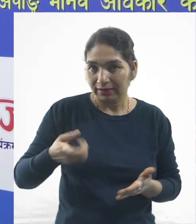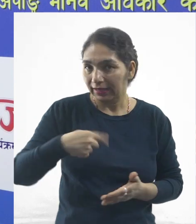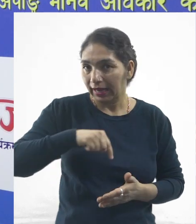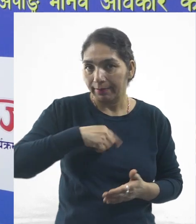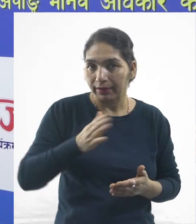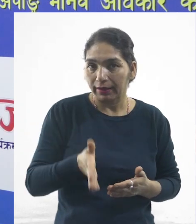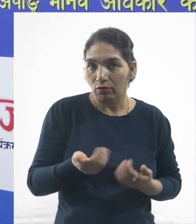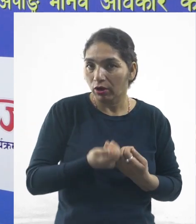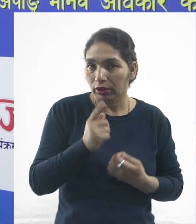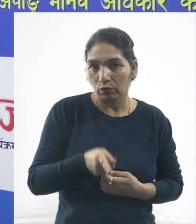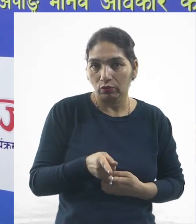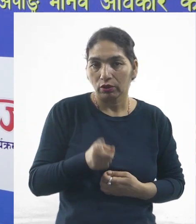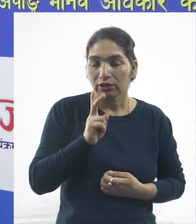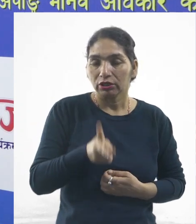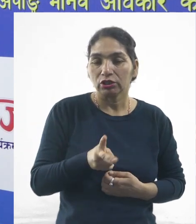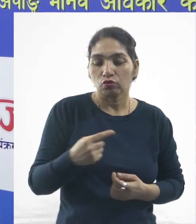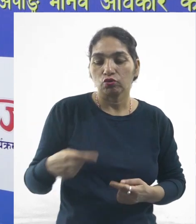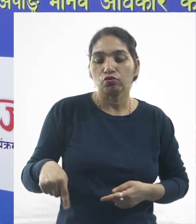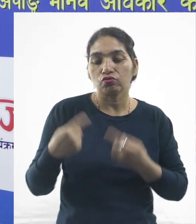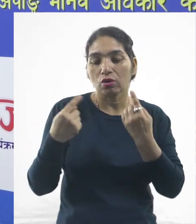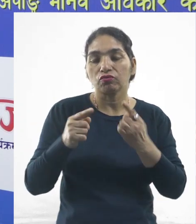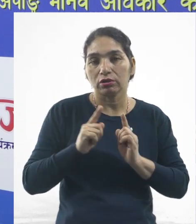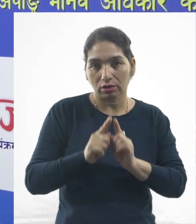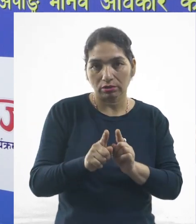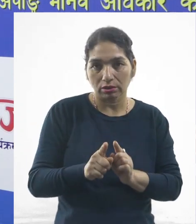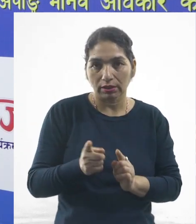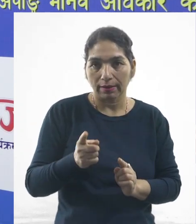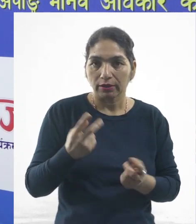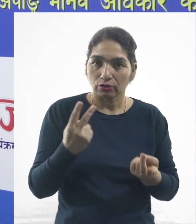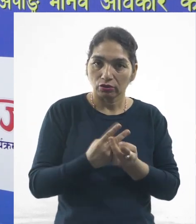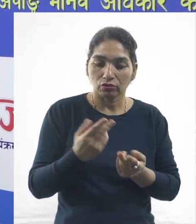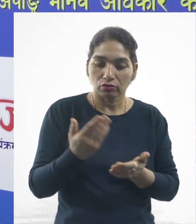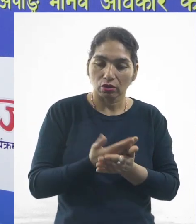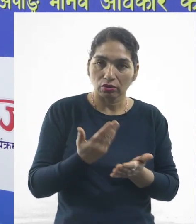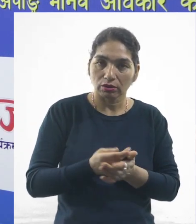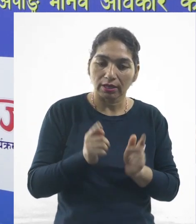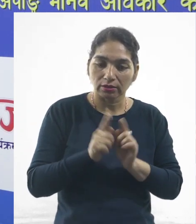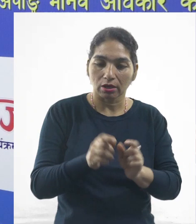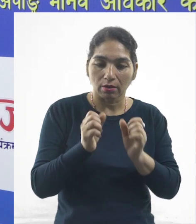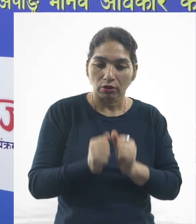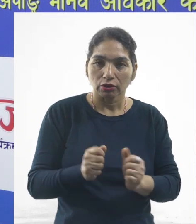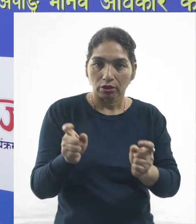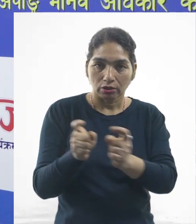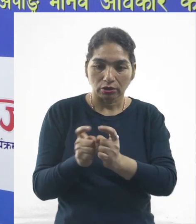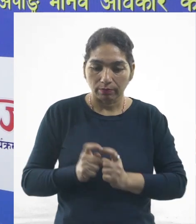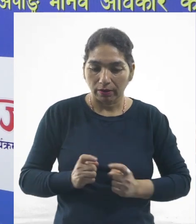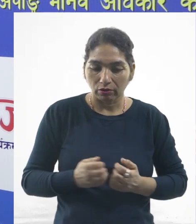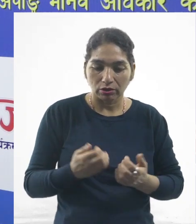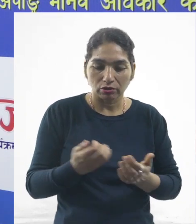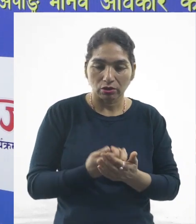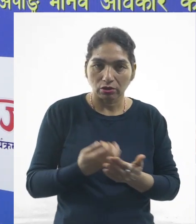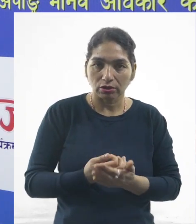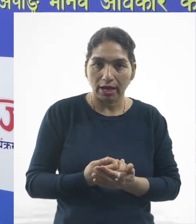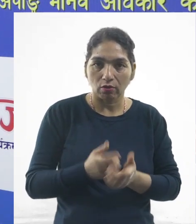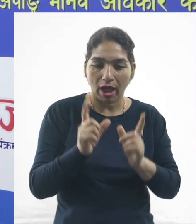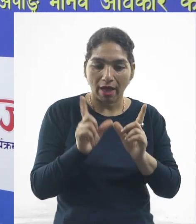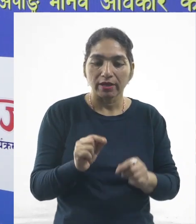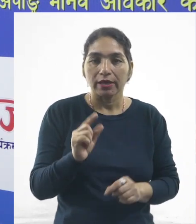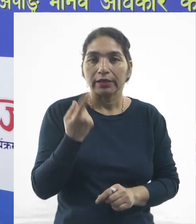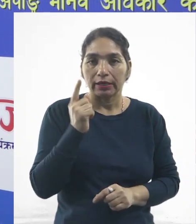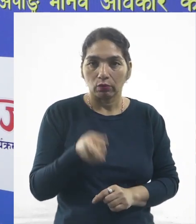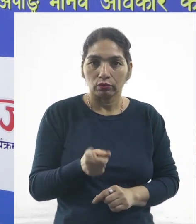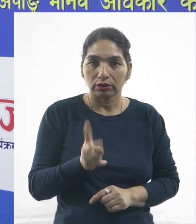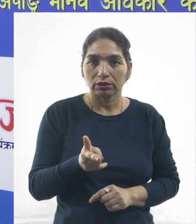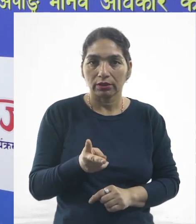हो नि त होइन अनि त्यो चुनौतीहरू सँगसँगै हामीले चाहिँ जस्तो सङ्घ संस्थासँग बसेर सरसल्लाह गर्ने सङ्घ संस्थाहरूको चाहिँ आवश्यकता के हो